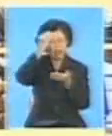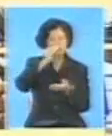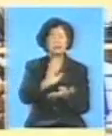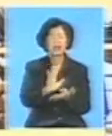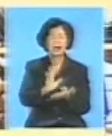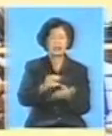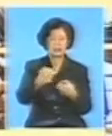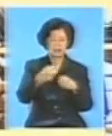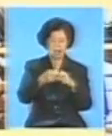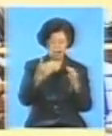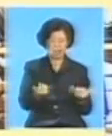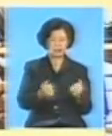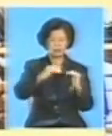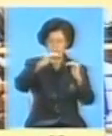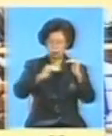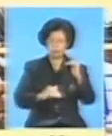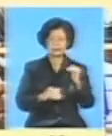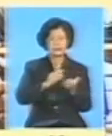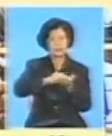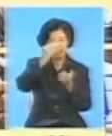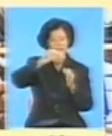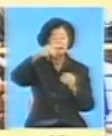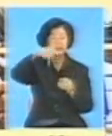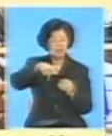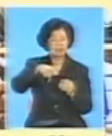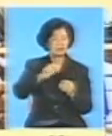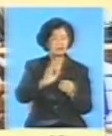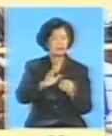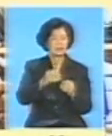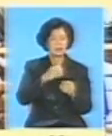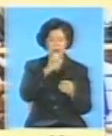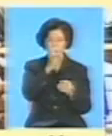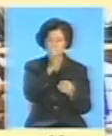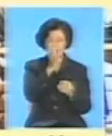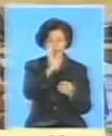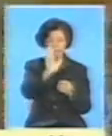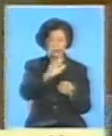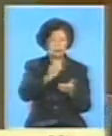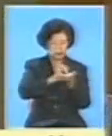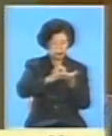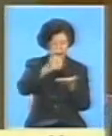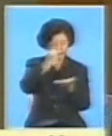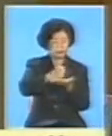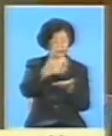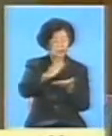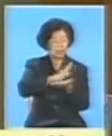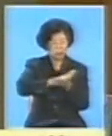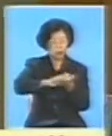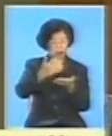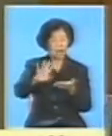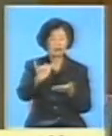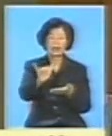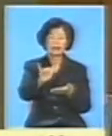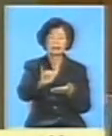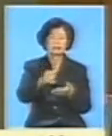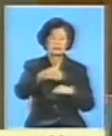หานี้ต้องลดลงนะครับการเรียนพิเศษผมไม่ได้ไปขัดขวางการเรียนพิเศษวันนี้ต้องขึ้นทะเบียนกันเรียบร้อยหรือยังจดทะเบียนกันหมดไหมมาตรฐานว่ายังไงม